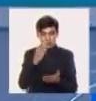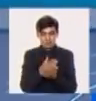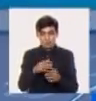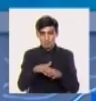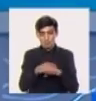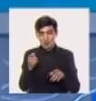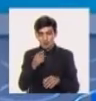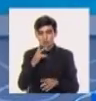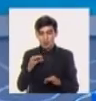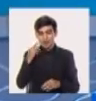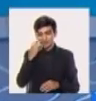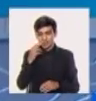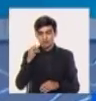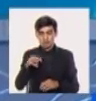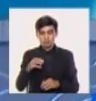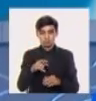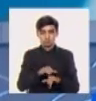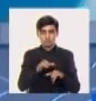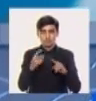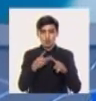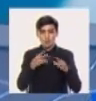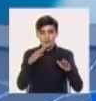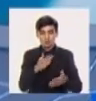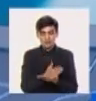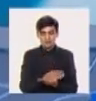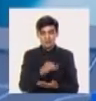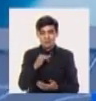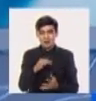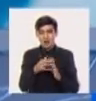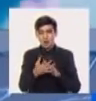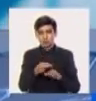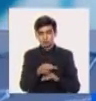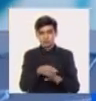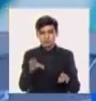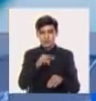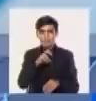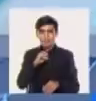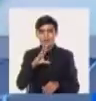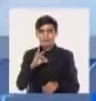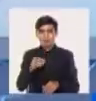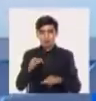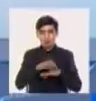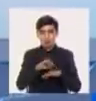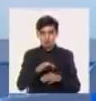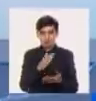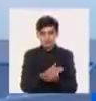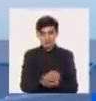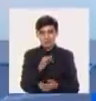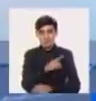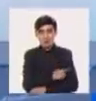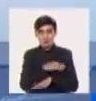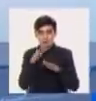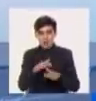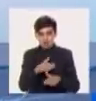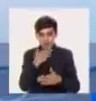қазір Нұрсұлтаннан кейінгі көрсеткіште тұр. Өңірдегі ауыл аймақ халқы жаппай пневмония дертіне шалдығып, ауруханадан